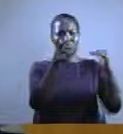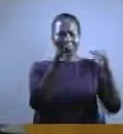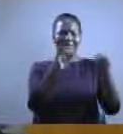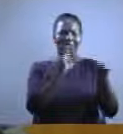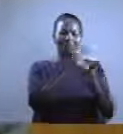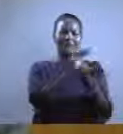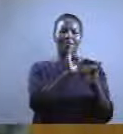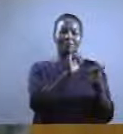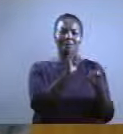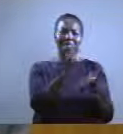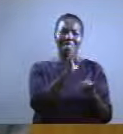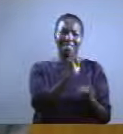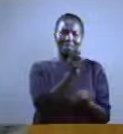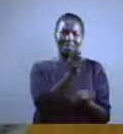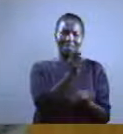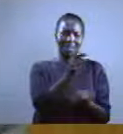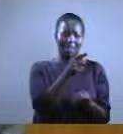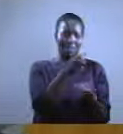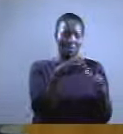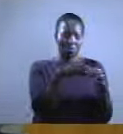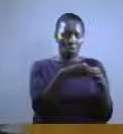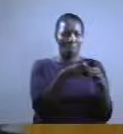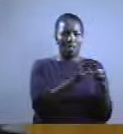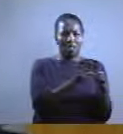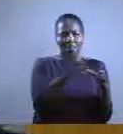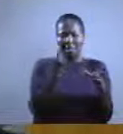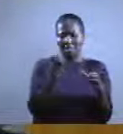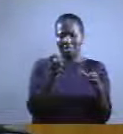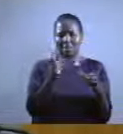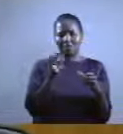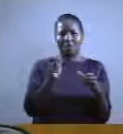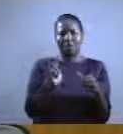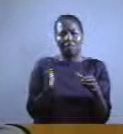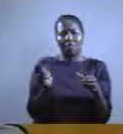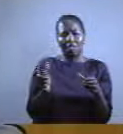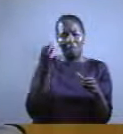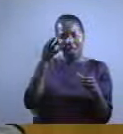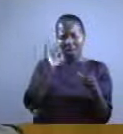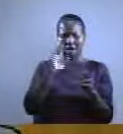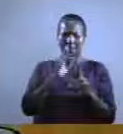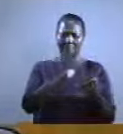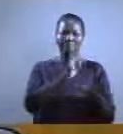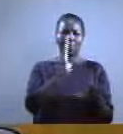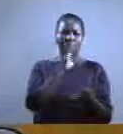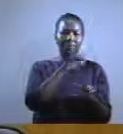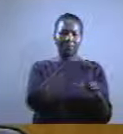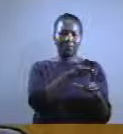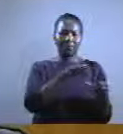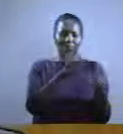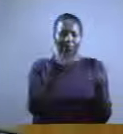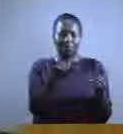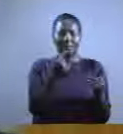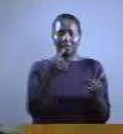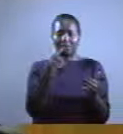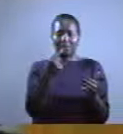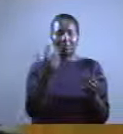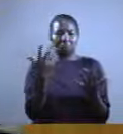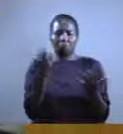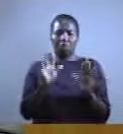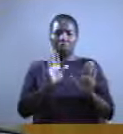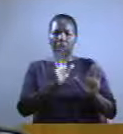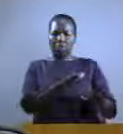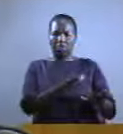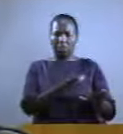kom al meer voor asof die ANC-regering geen respek vir hulle het nie. In plaas daarvan dat hulle gekoester word, word dit al hoe meer